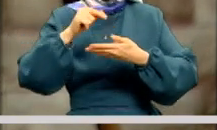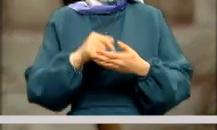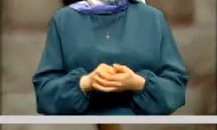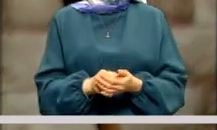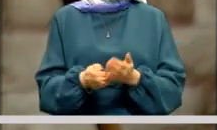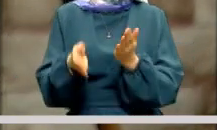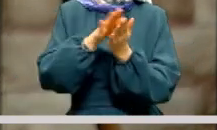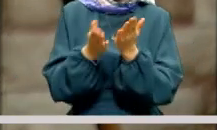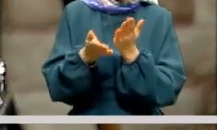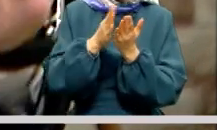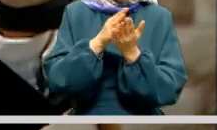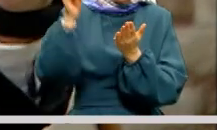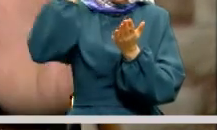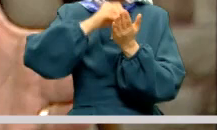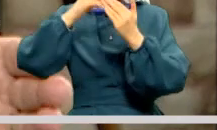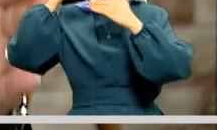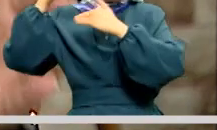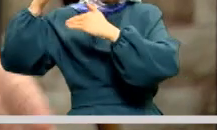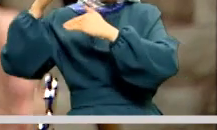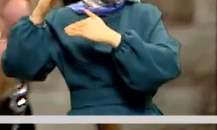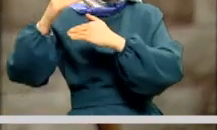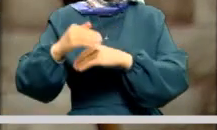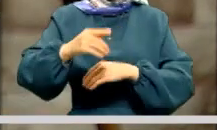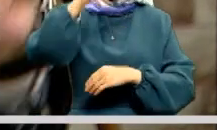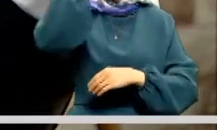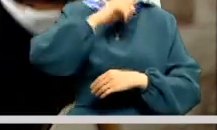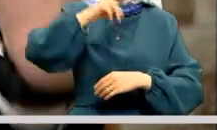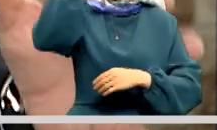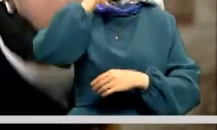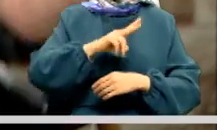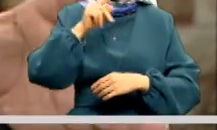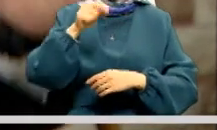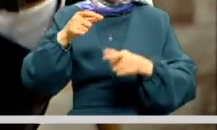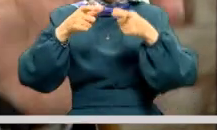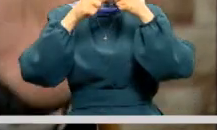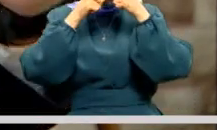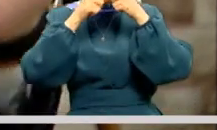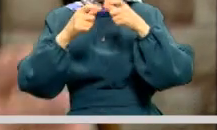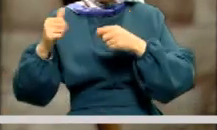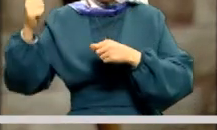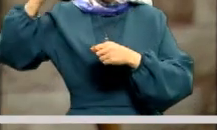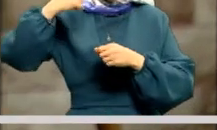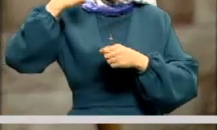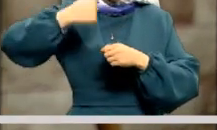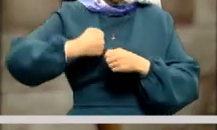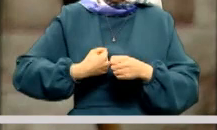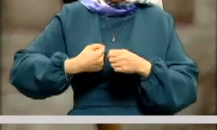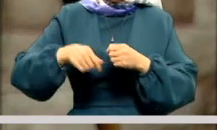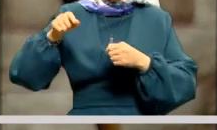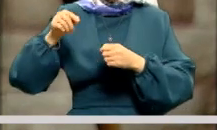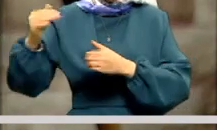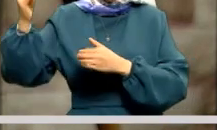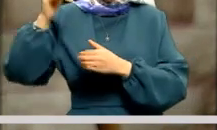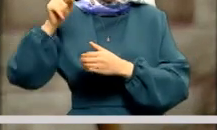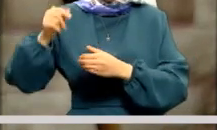dergilerin konulduğu yerde Belki 100 tane belki 200 tane simit sepeti ile gelmiş oraya konmuş başında